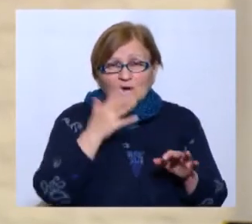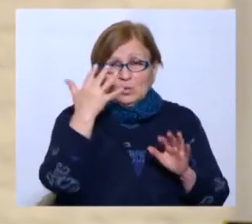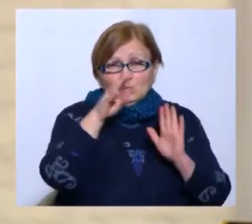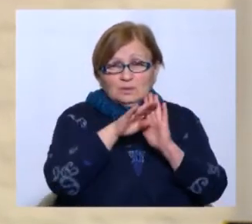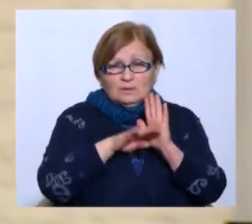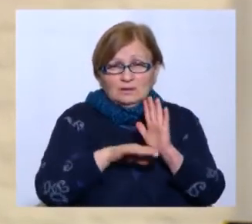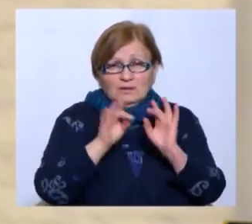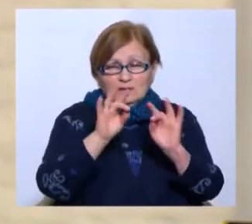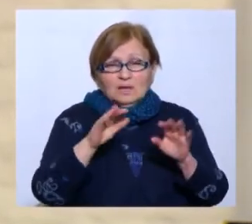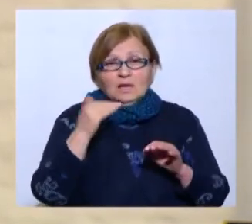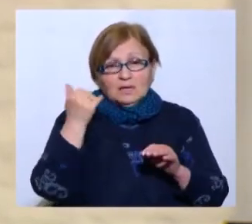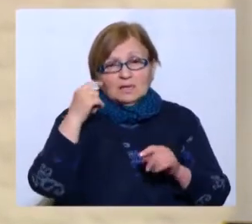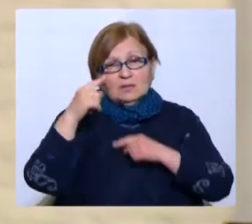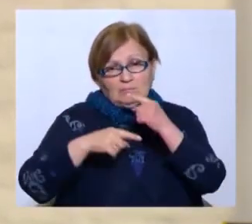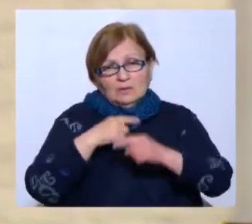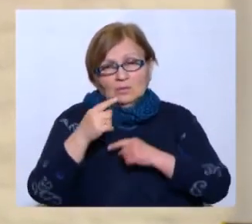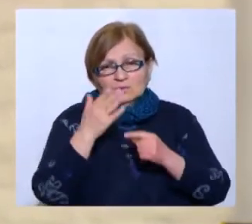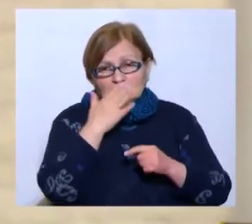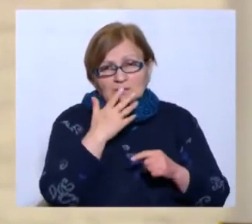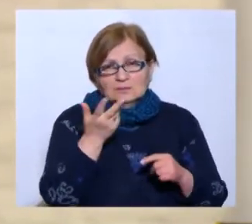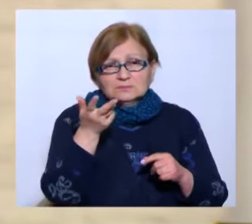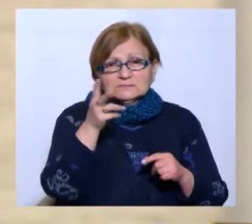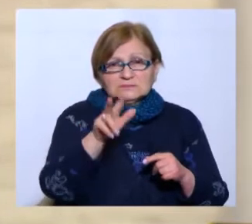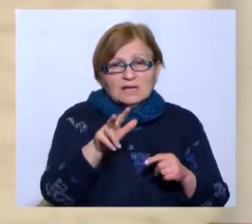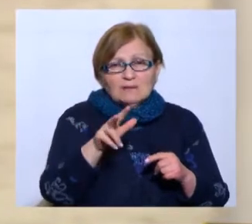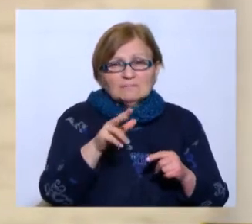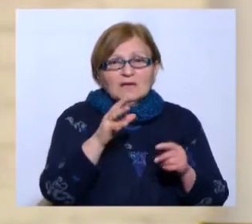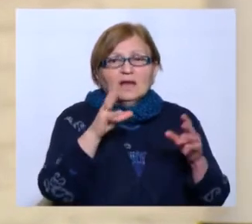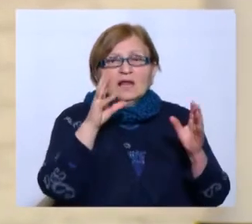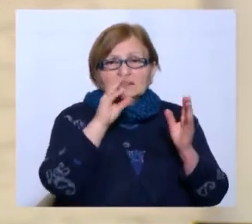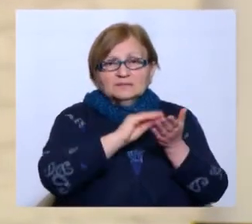გადაცემაში შემოგთავაზებთ აგრეთვე სამი ნაწარმოების